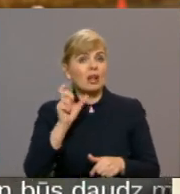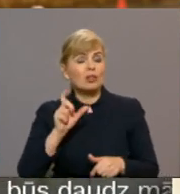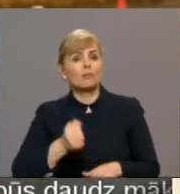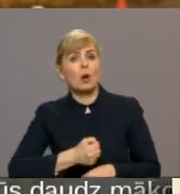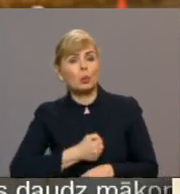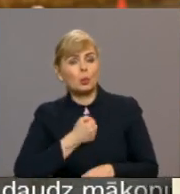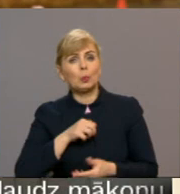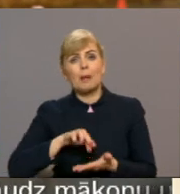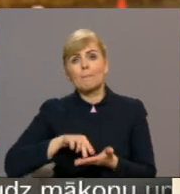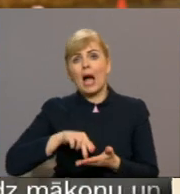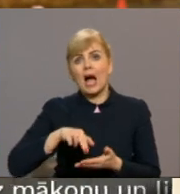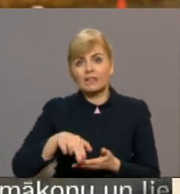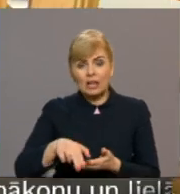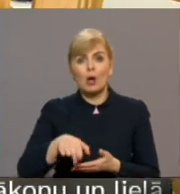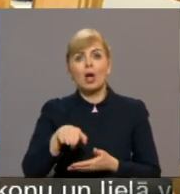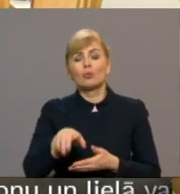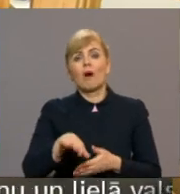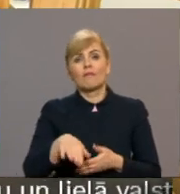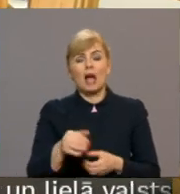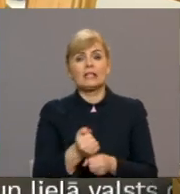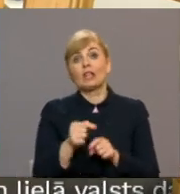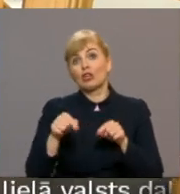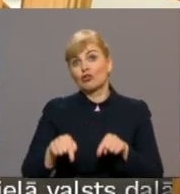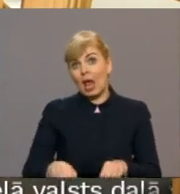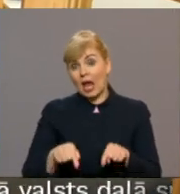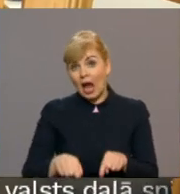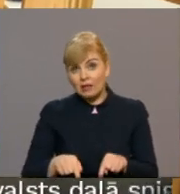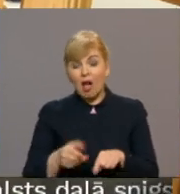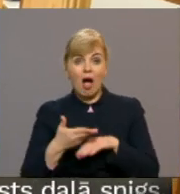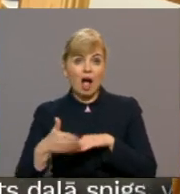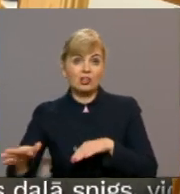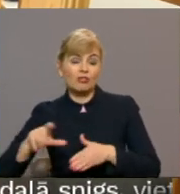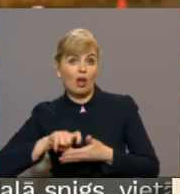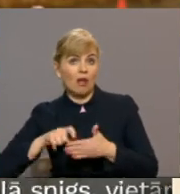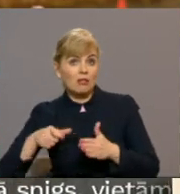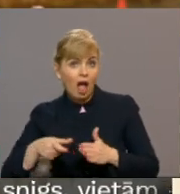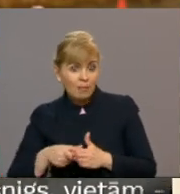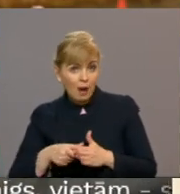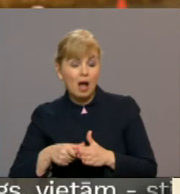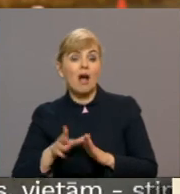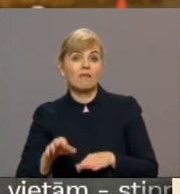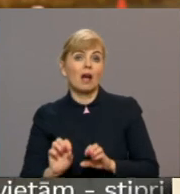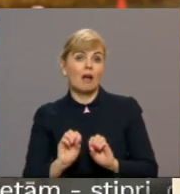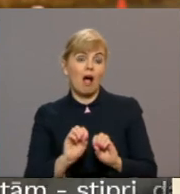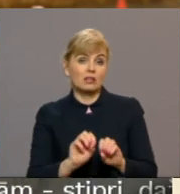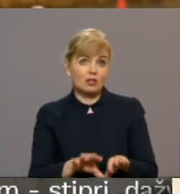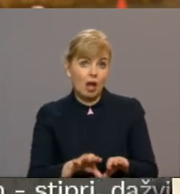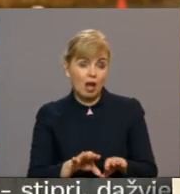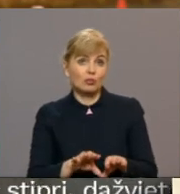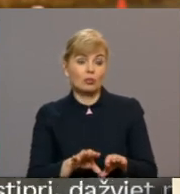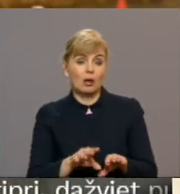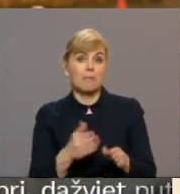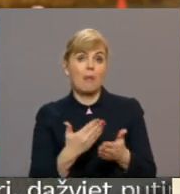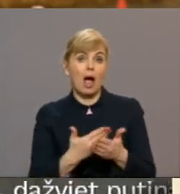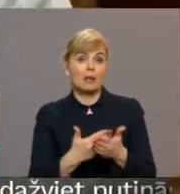grūtības pārvietoties, viņi to var izdarīt arī šeit, atsevišķā telpā, un tad viņš var atstāt jau paņemt to